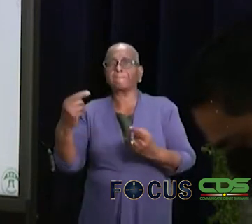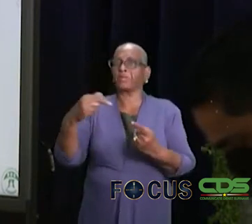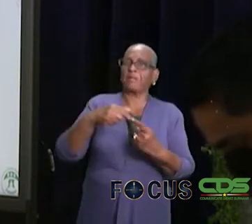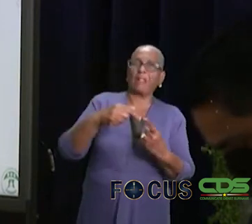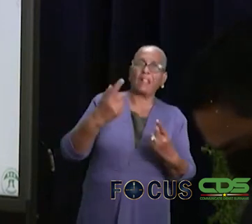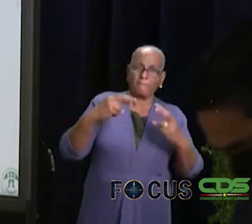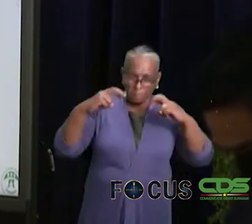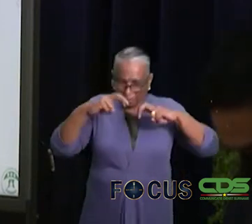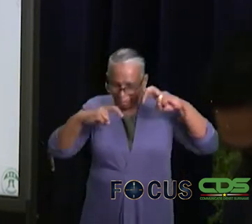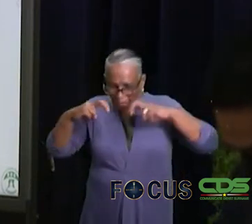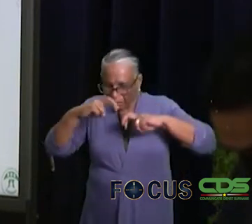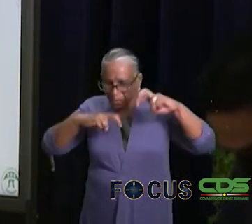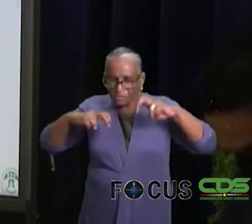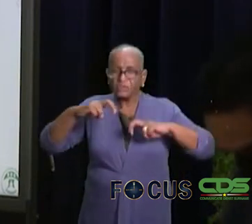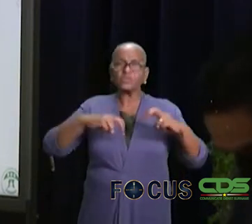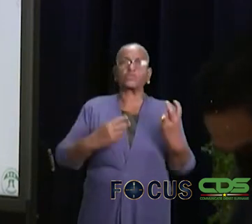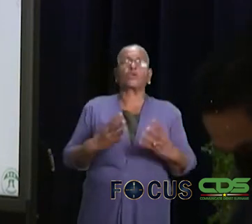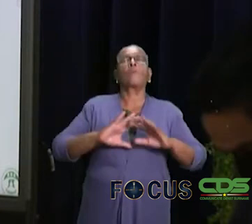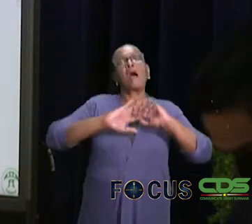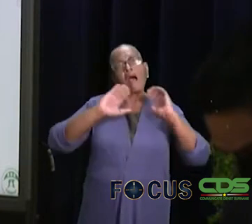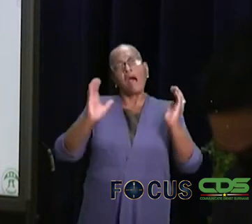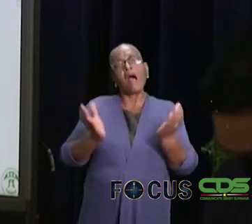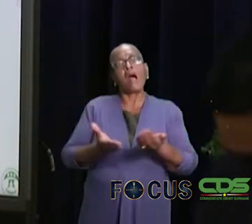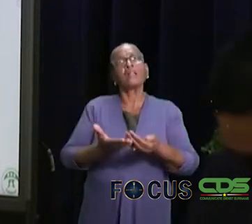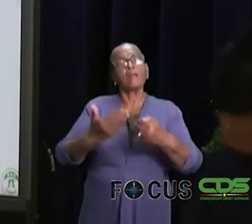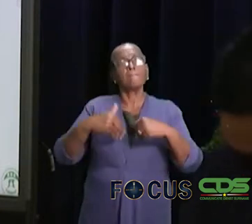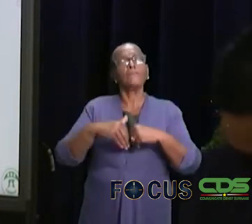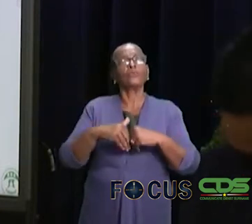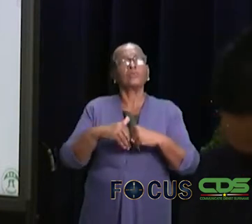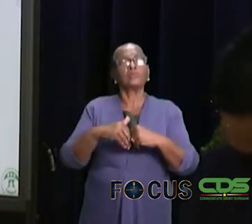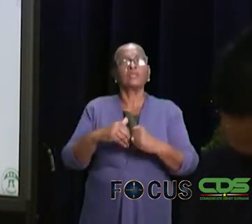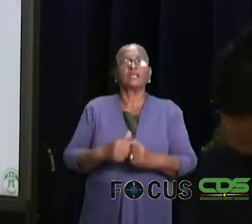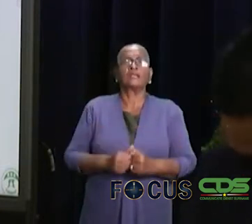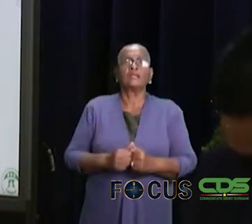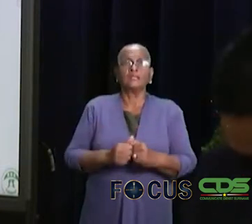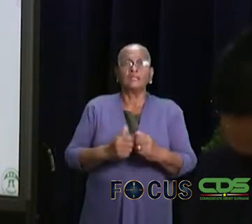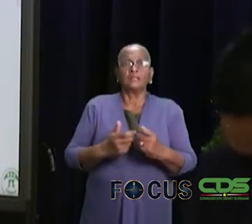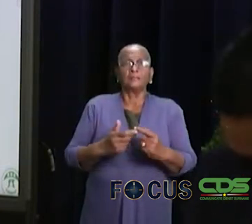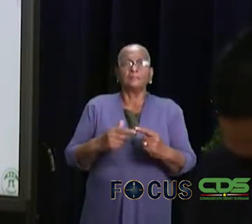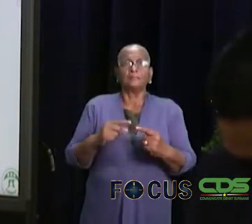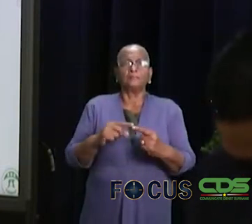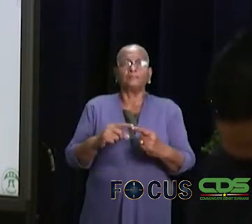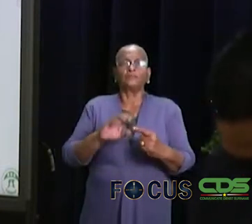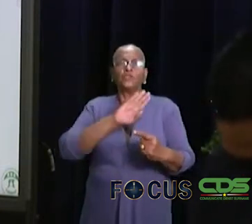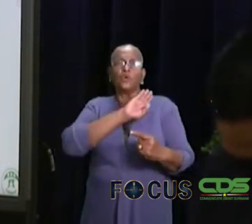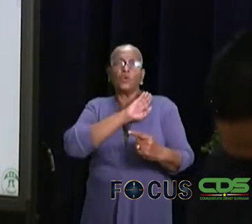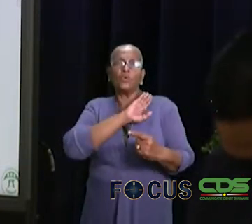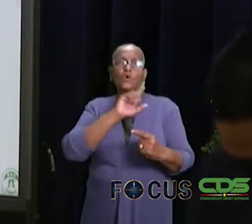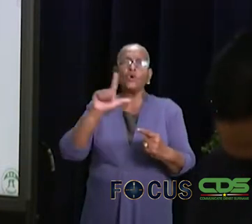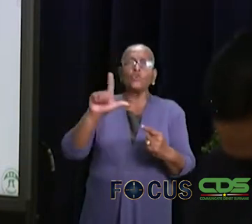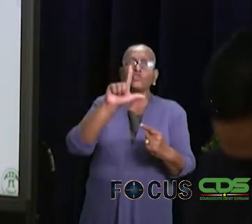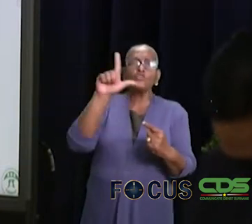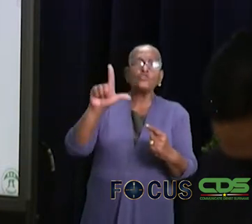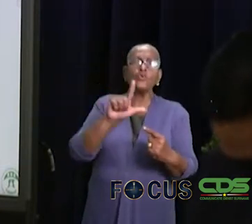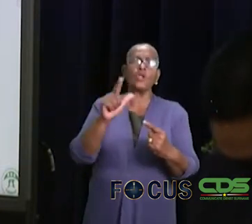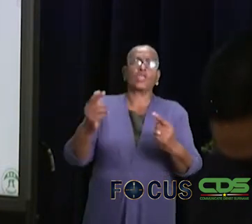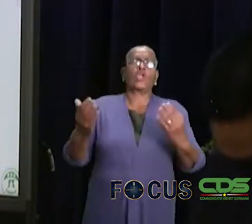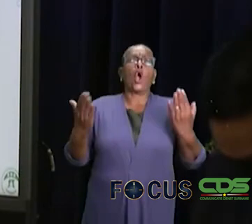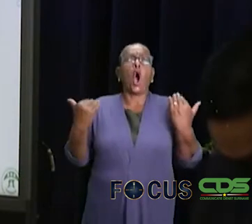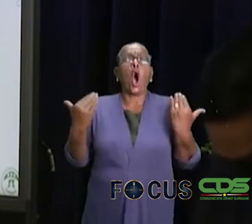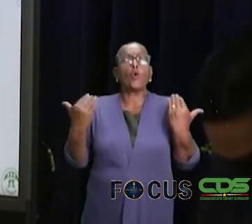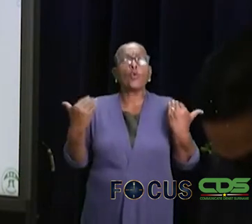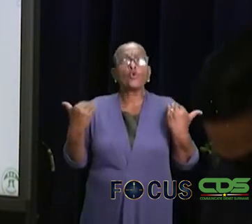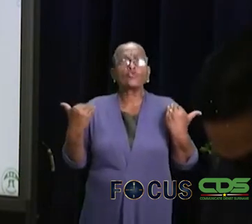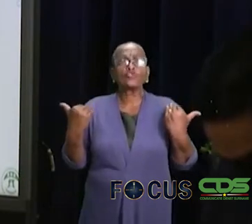consumables en testkits te hebben. Want we zien dat we vanaf daar ook in juli en augustus